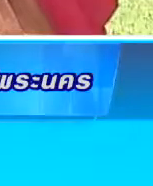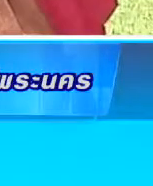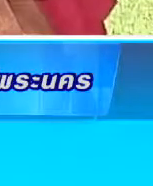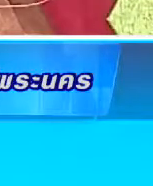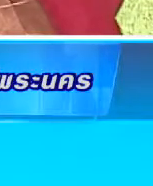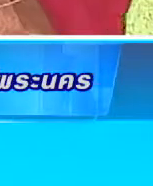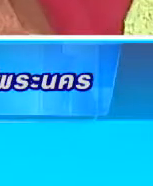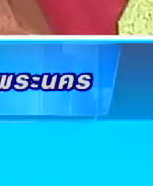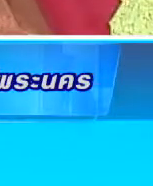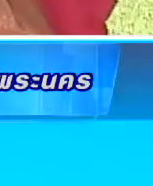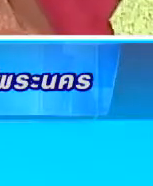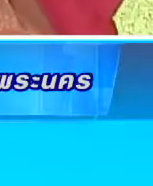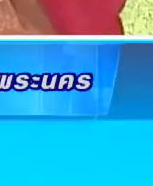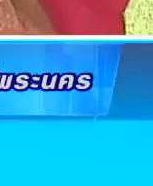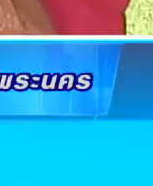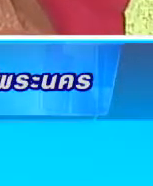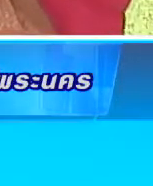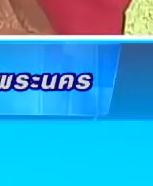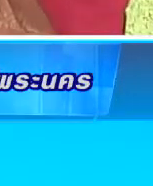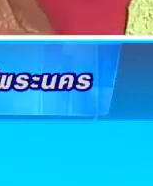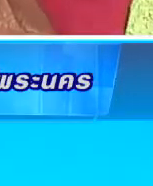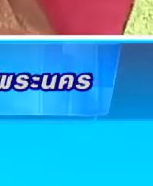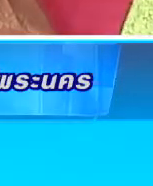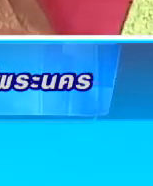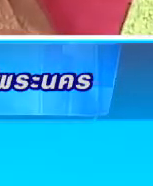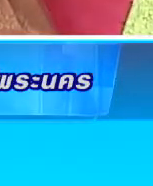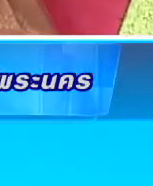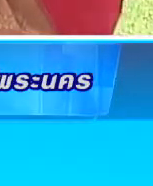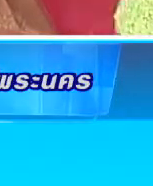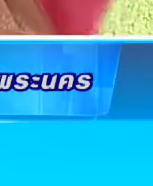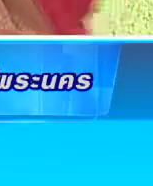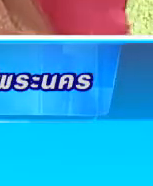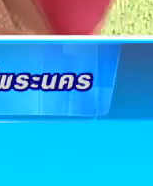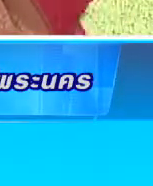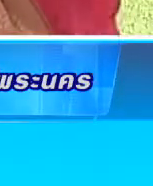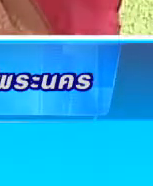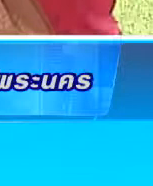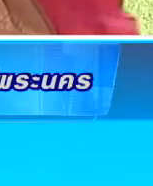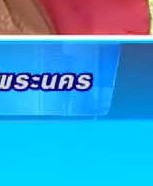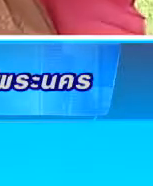นใจที่สนใจนี่อยากเข้าร่วมกิจกรรมในพื้นที่7พื้นที่ที่จัดงานเนี่ยสาม